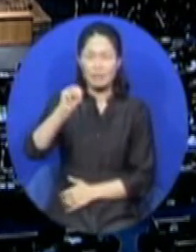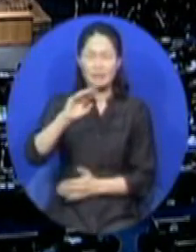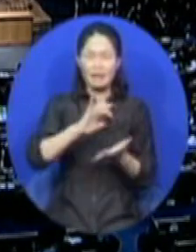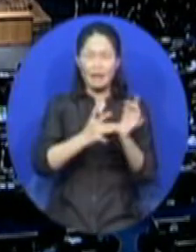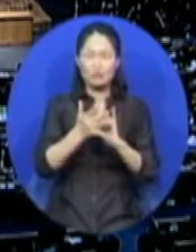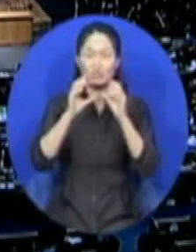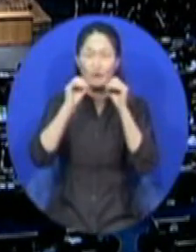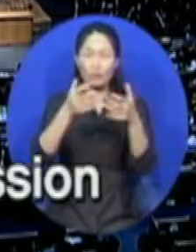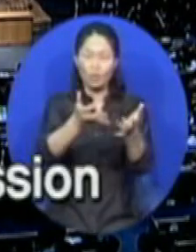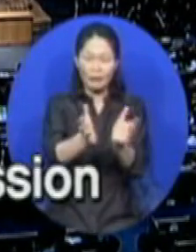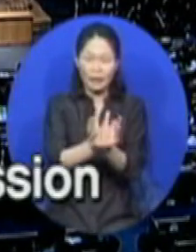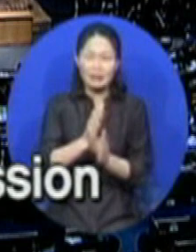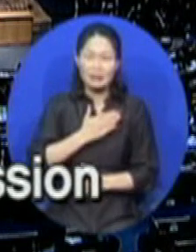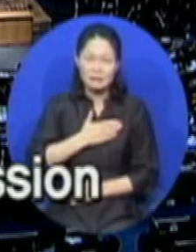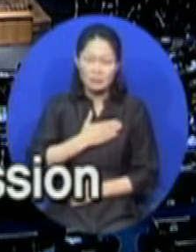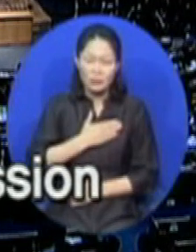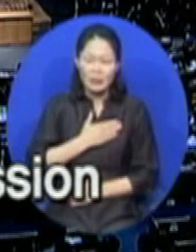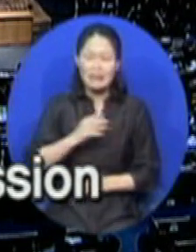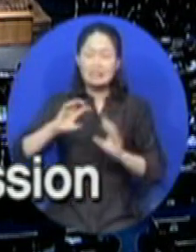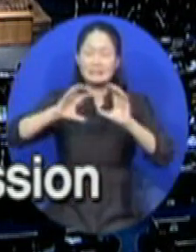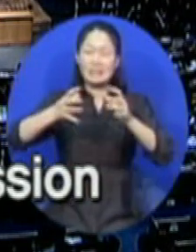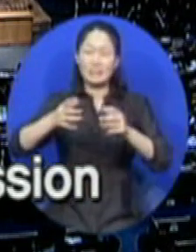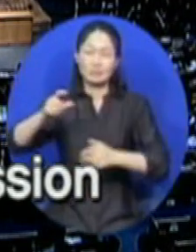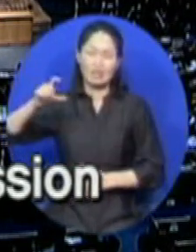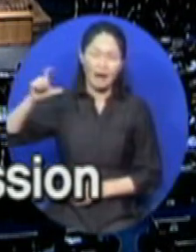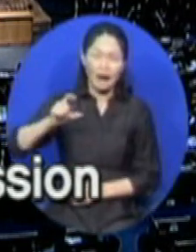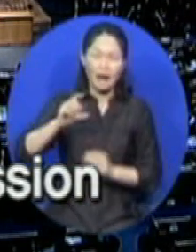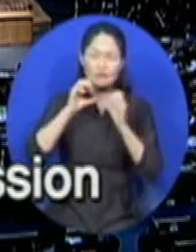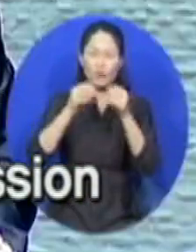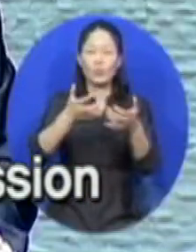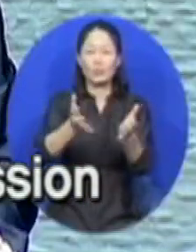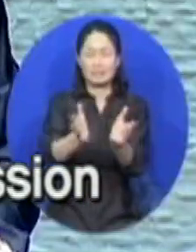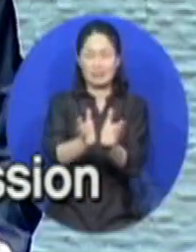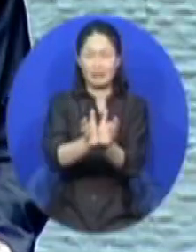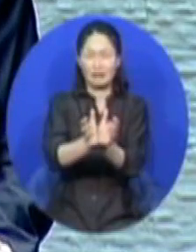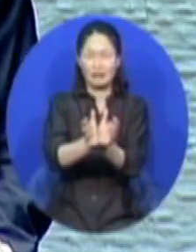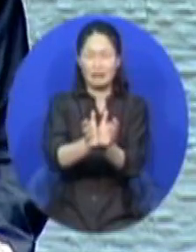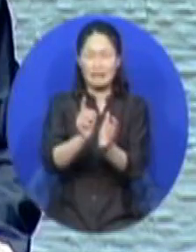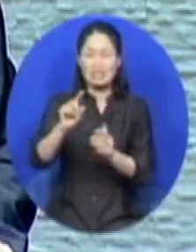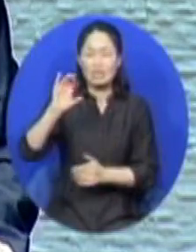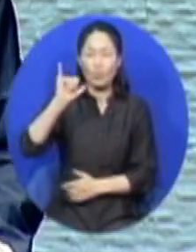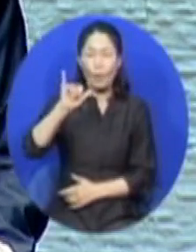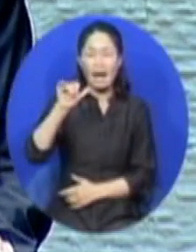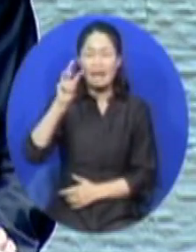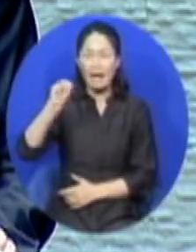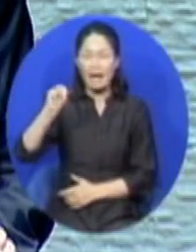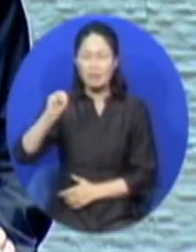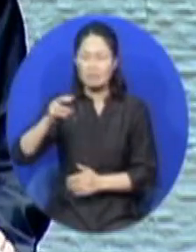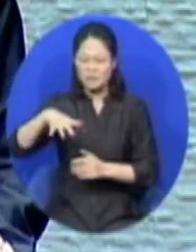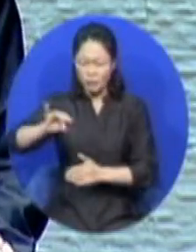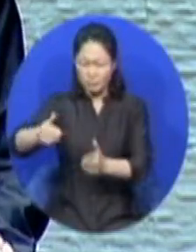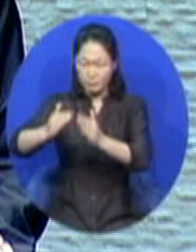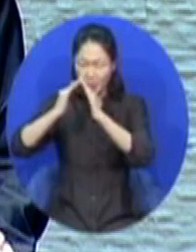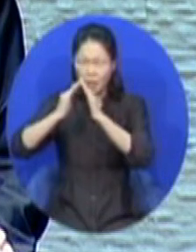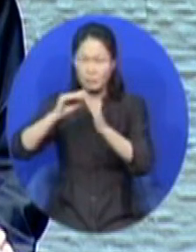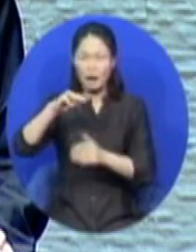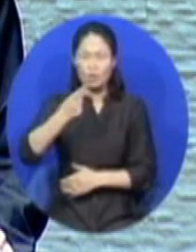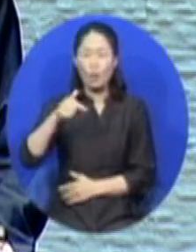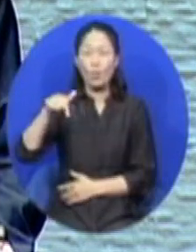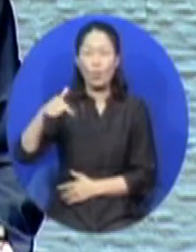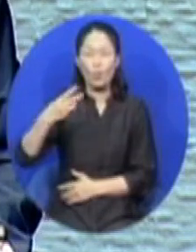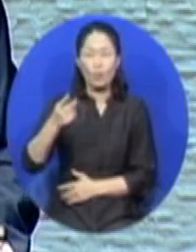부르죠 세계에서 가장 강력한 선교단 책입니다 이 ym 의 창설 자가로 은행 커닝햄 목사